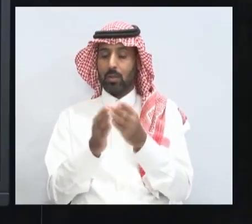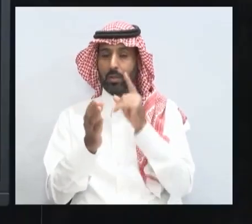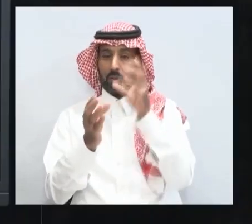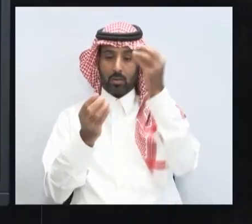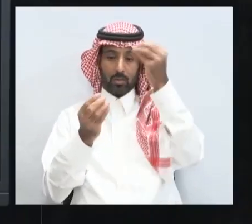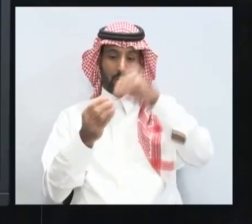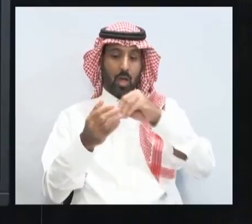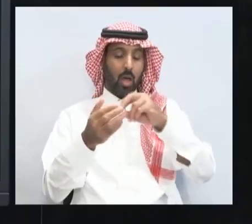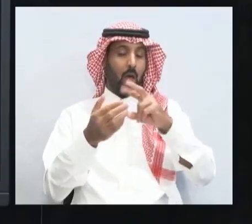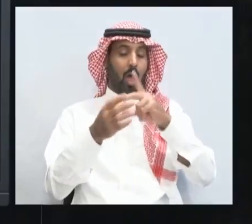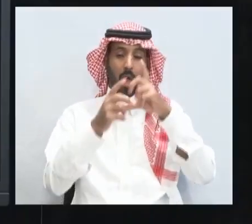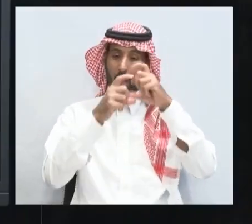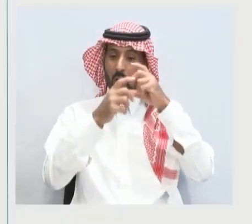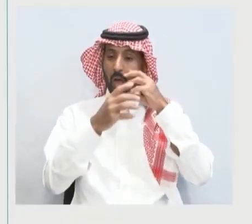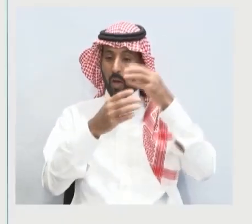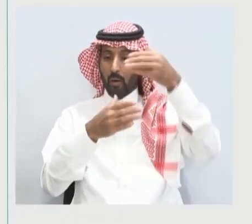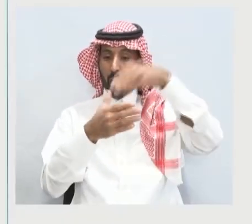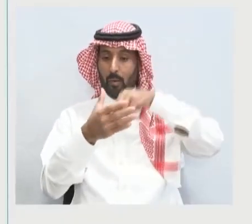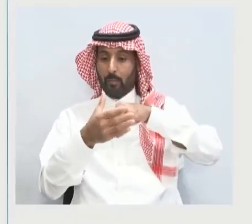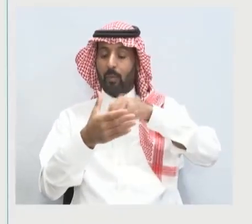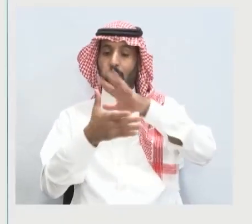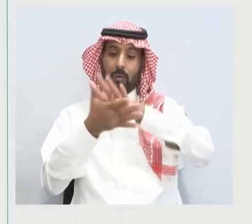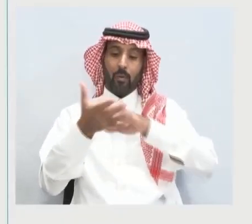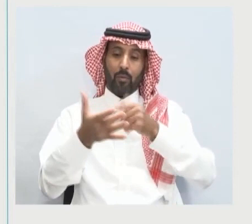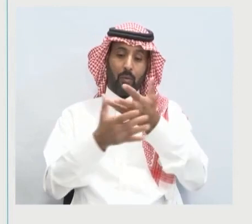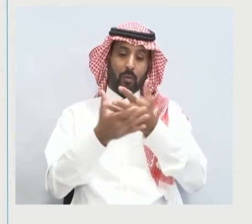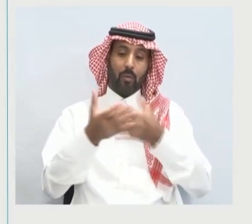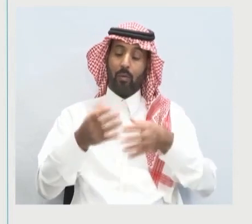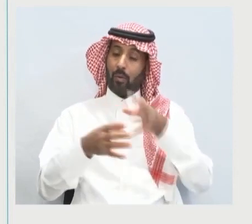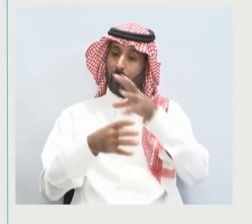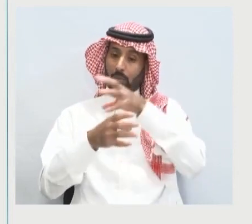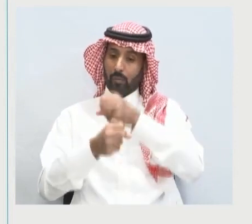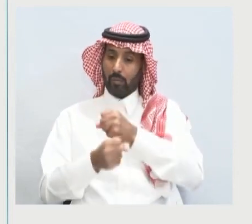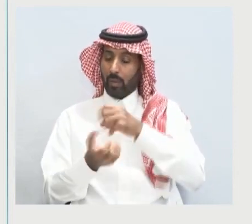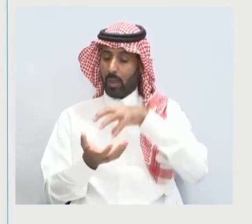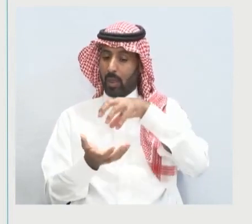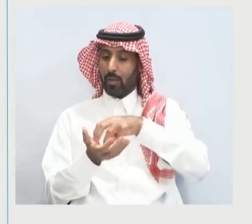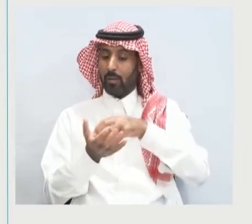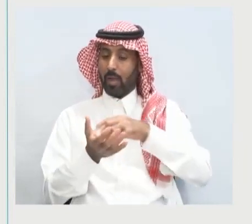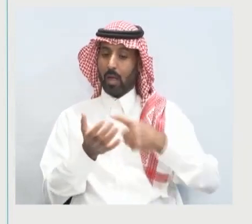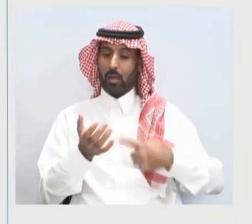ادراج ايقونه وايضا تكلمنا عن حفظ المصنفسه